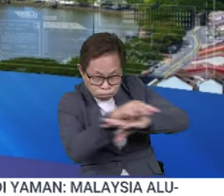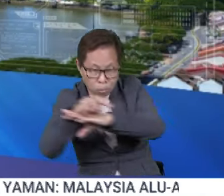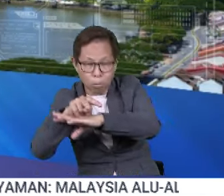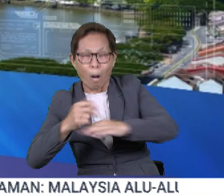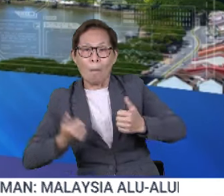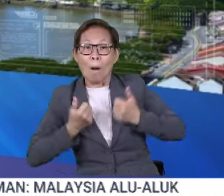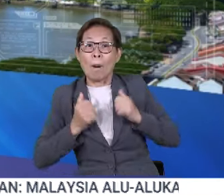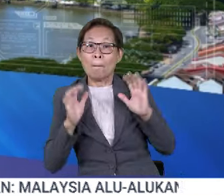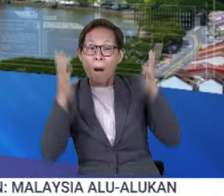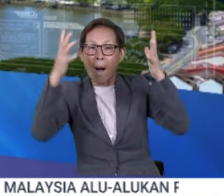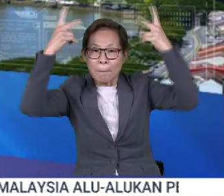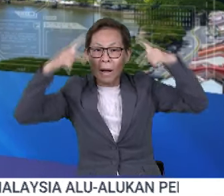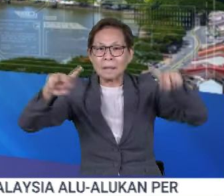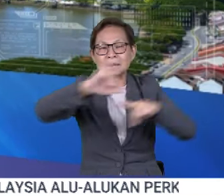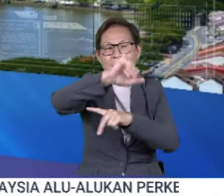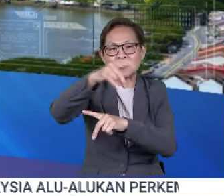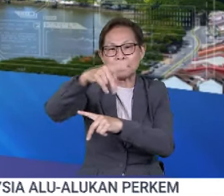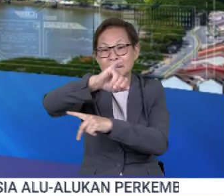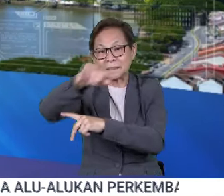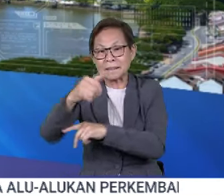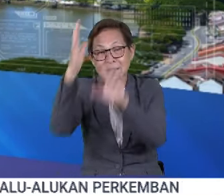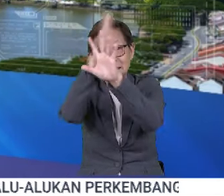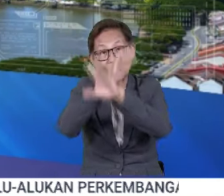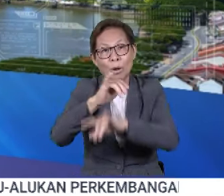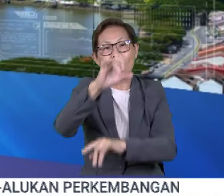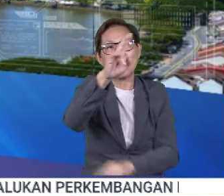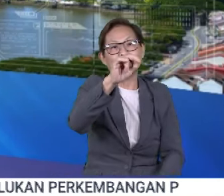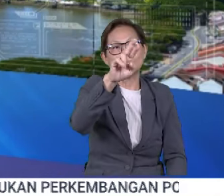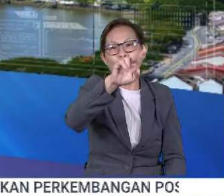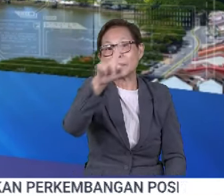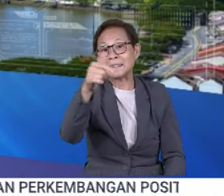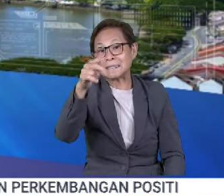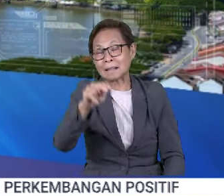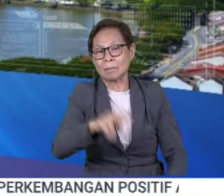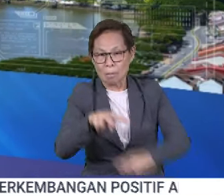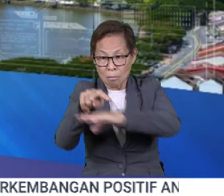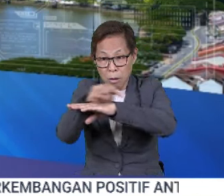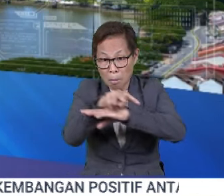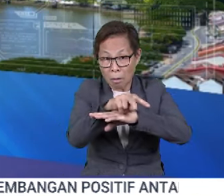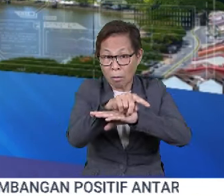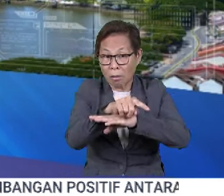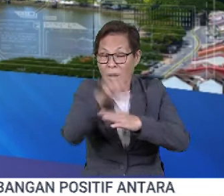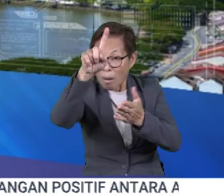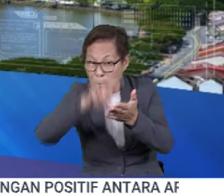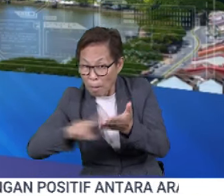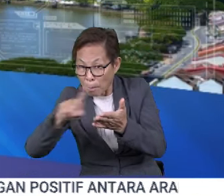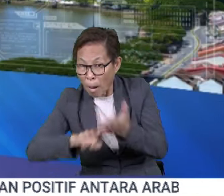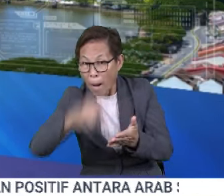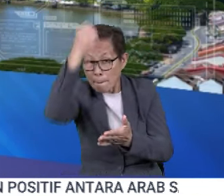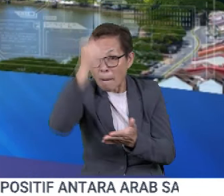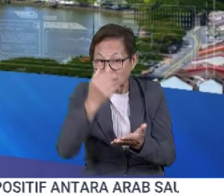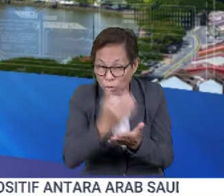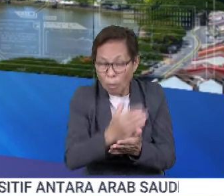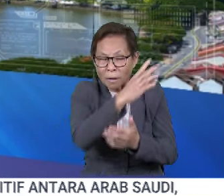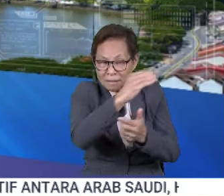perayaan ini. Pengarah Jabatan Pengangkutan Jalan Sarawak, Norizan Jili berkata, pemantauan bukan sekadar pemeriksaan di terminal-terminal